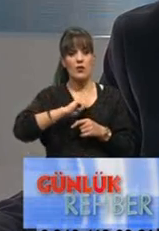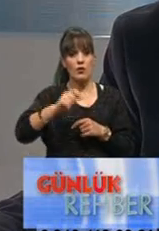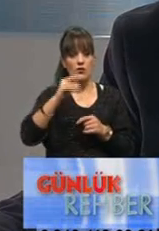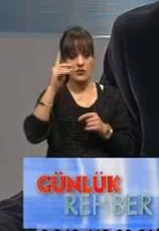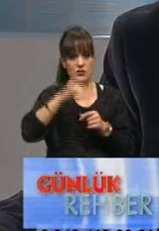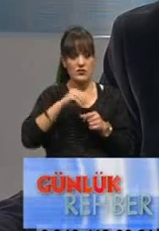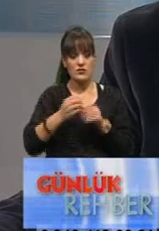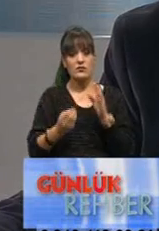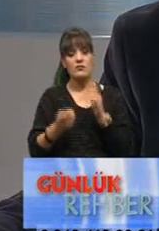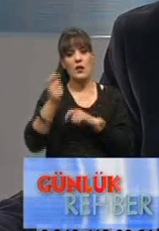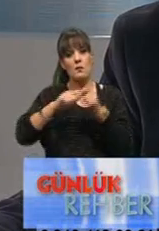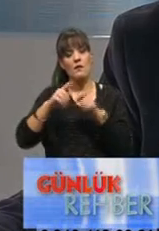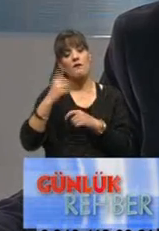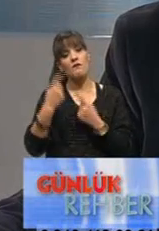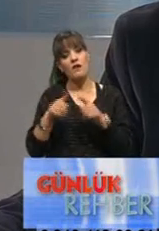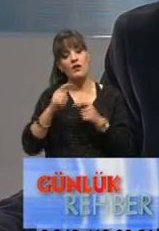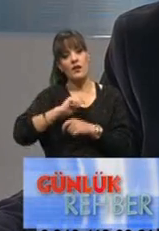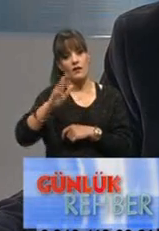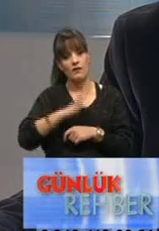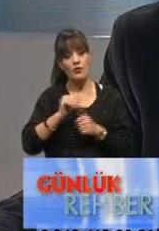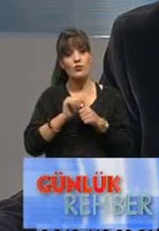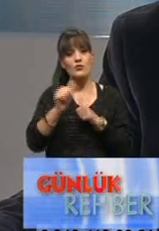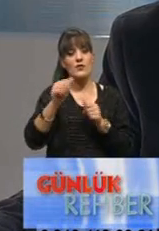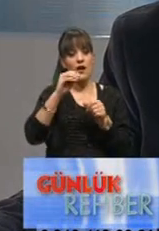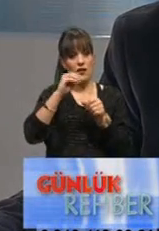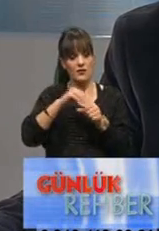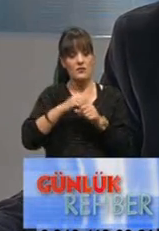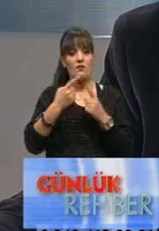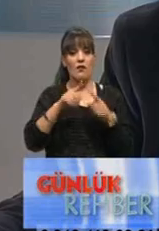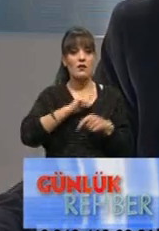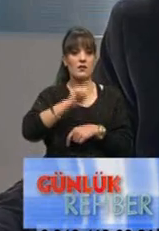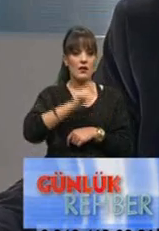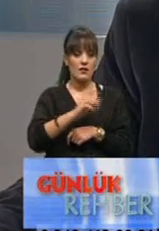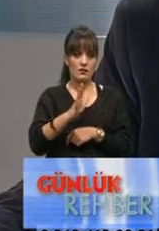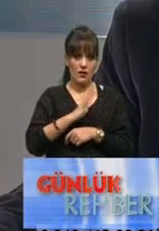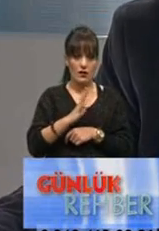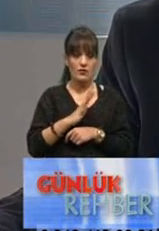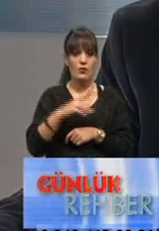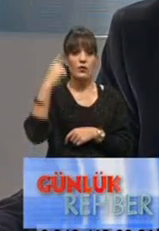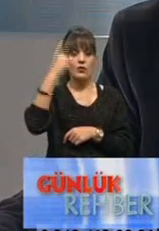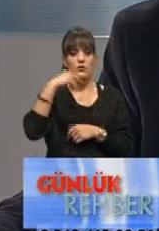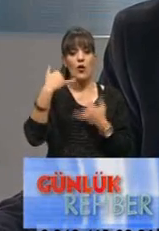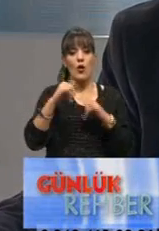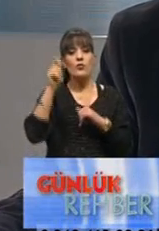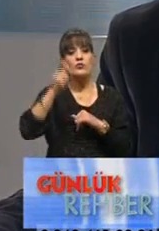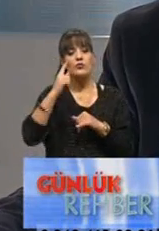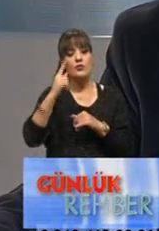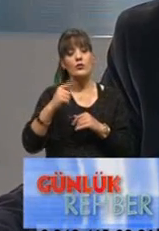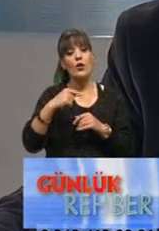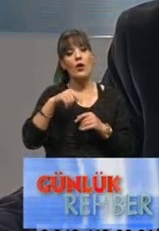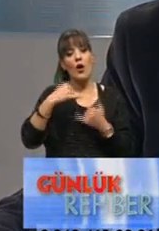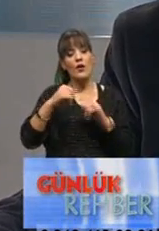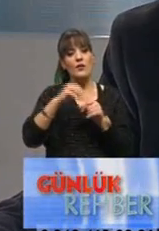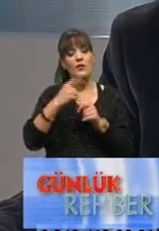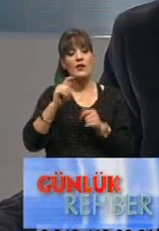için üretilmiş farklı raketler var. Uzak oynayanlar için üretilmiş farklı raketler var. Dolayısıyla oyuncunun stiline göre de bu